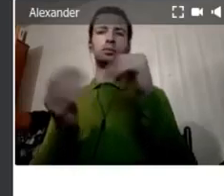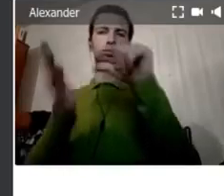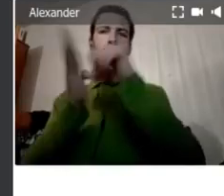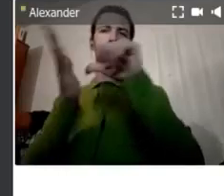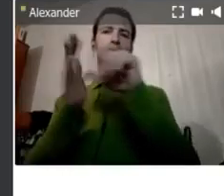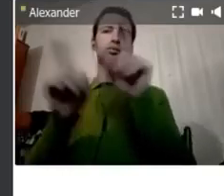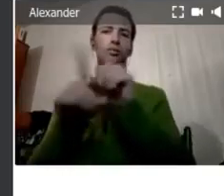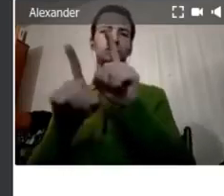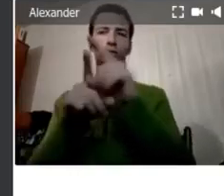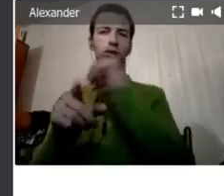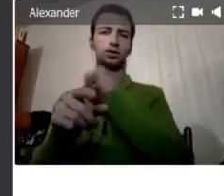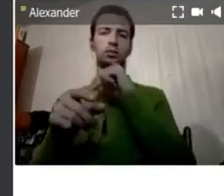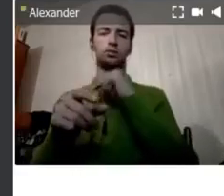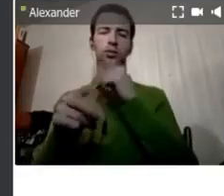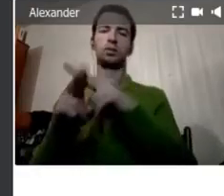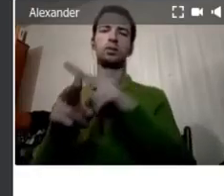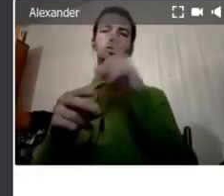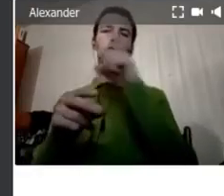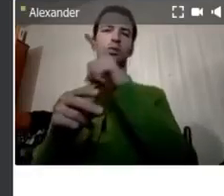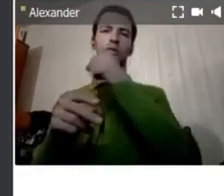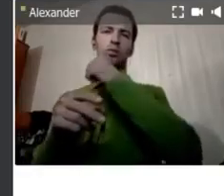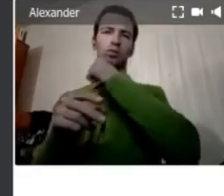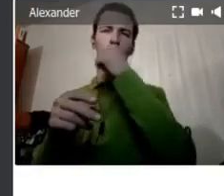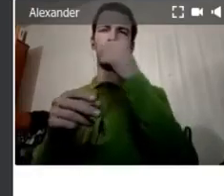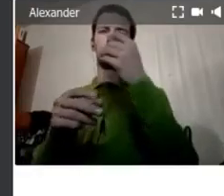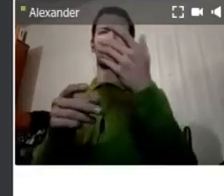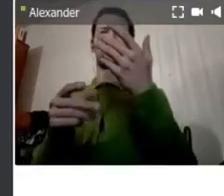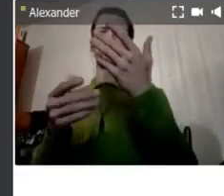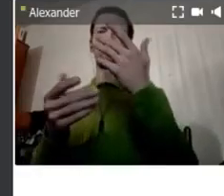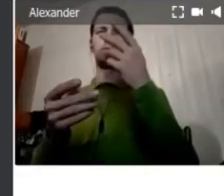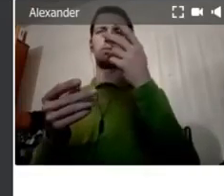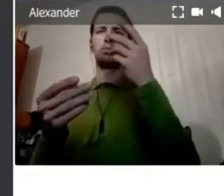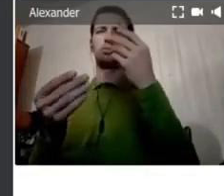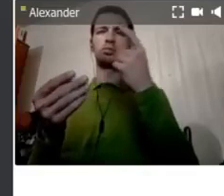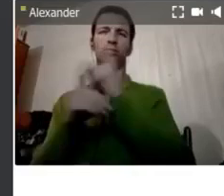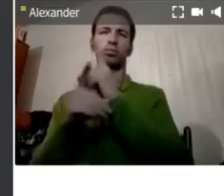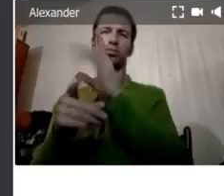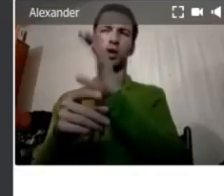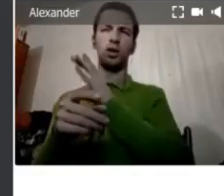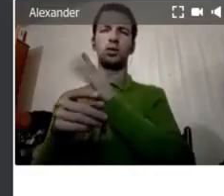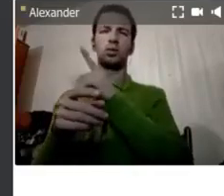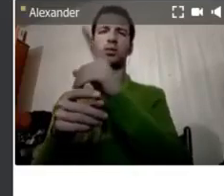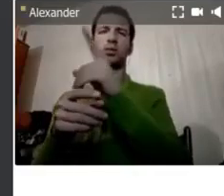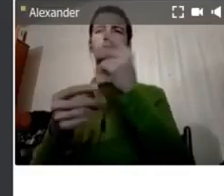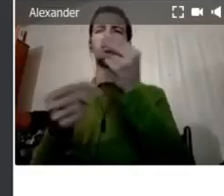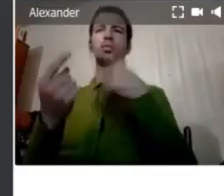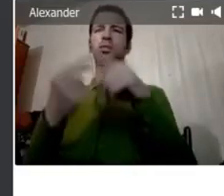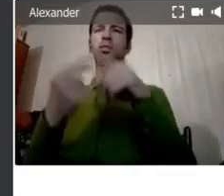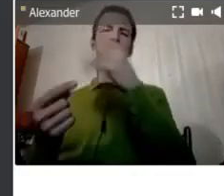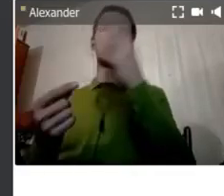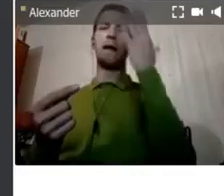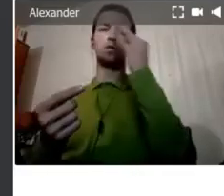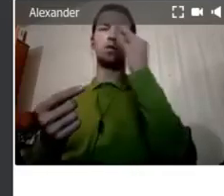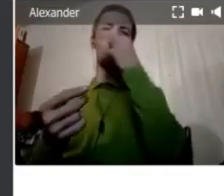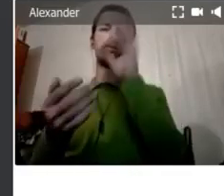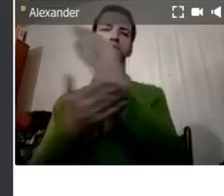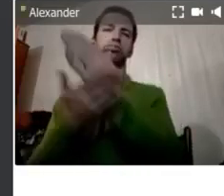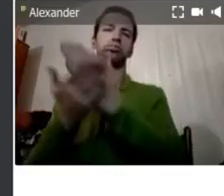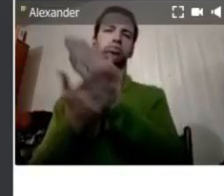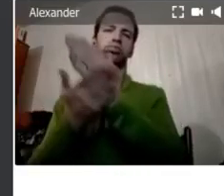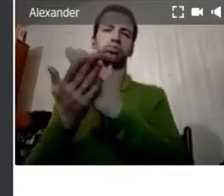именно разобрались, провели анализ, и после этого начали успешно строить здесь свою карьеру. И делают это